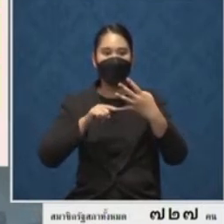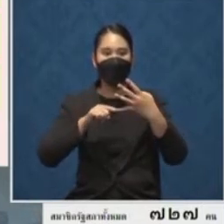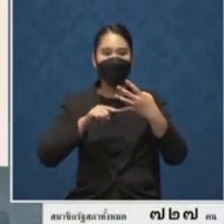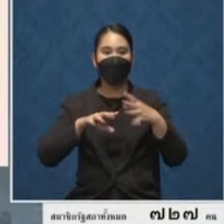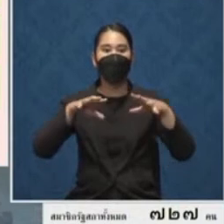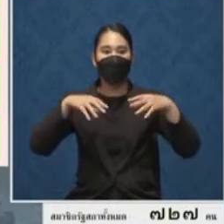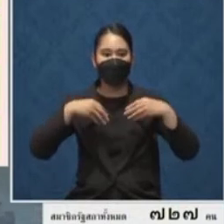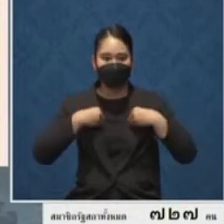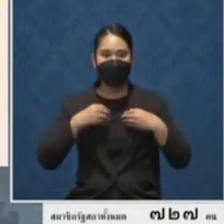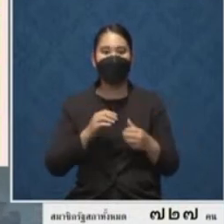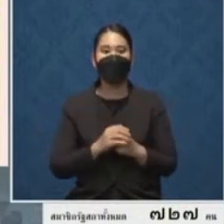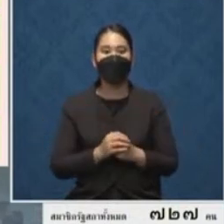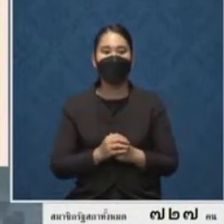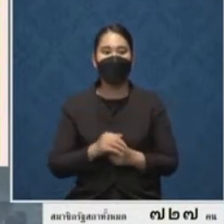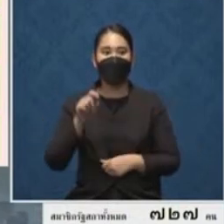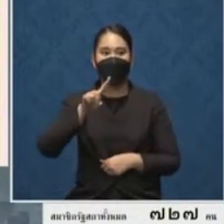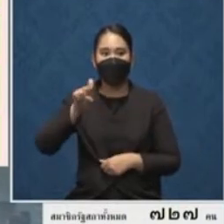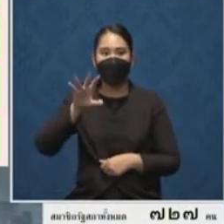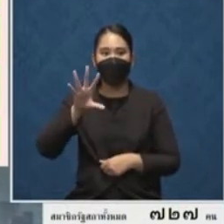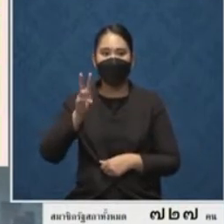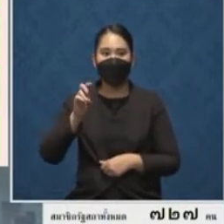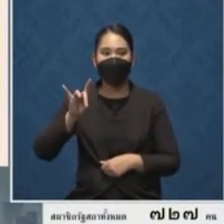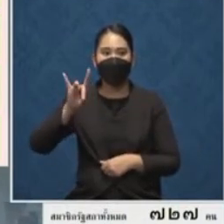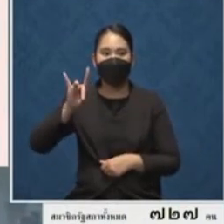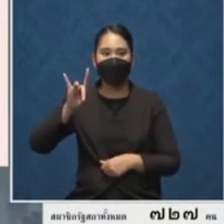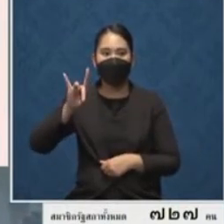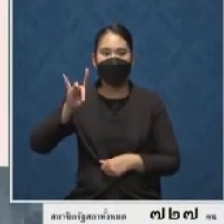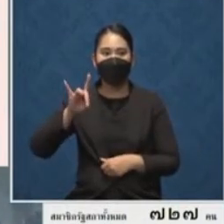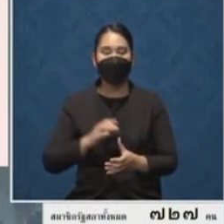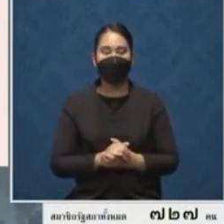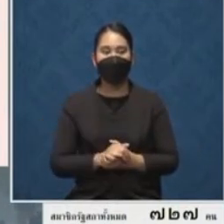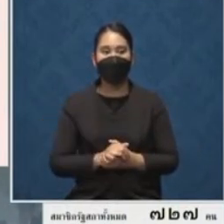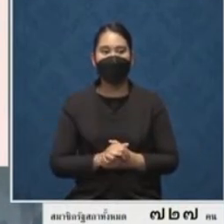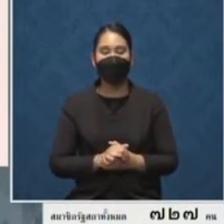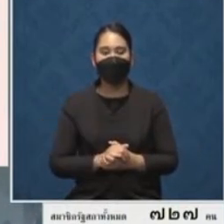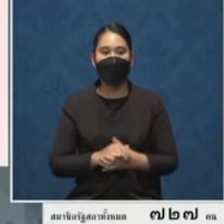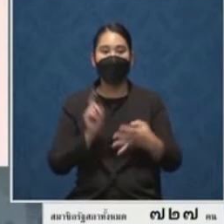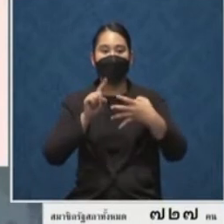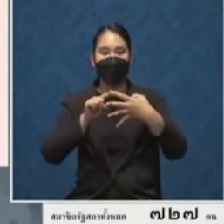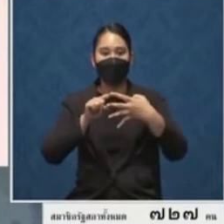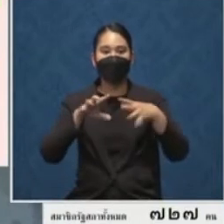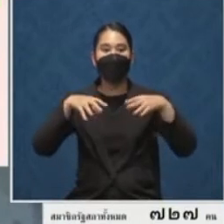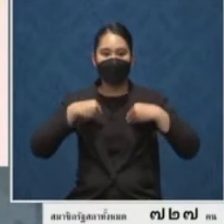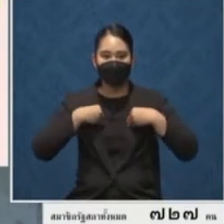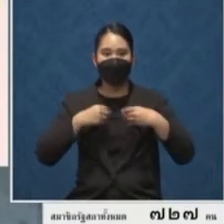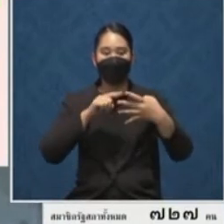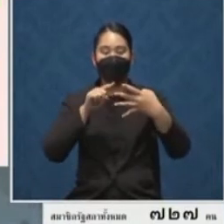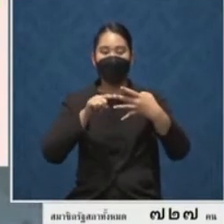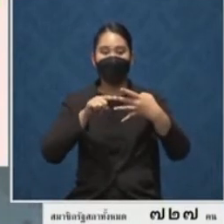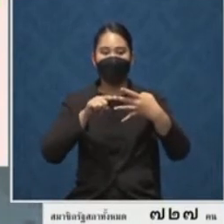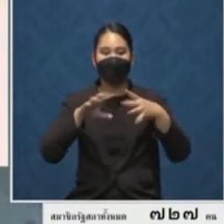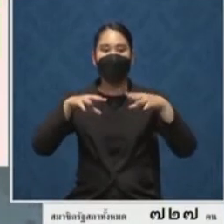ครับ 168นายณัฐพลสืบศักดิ์วงศ ์1รับหลักการ2รับหลัก